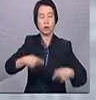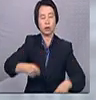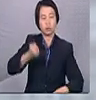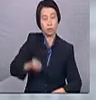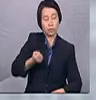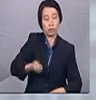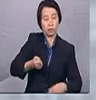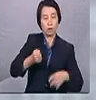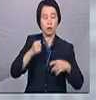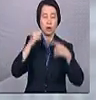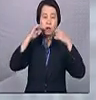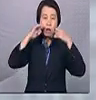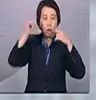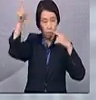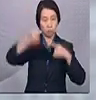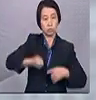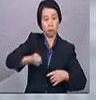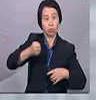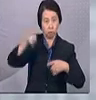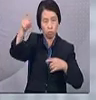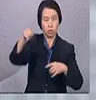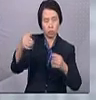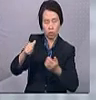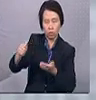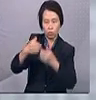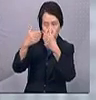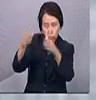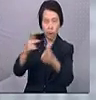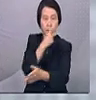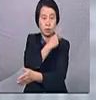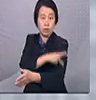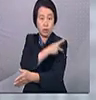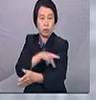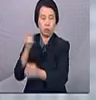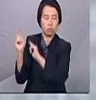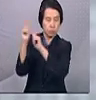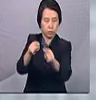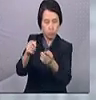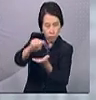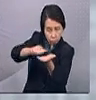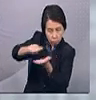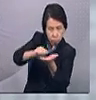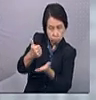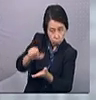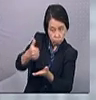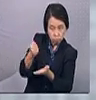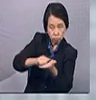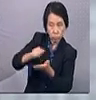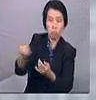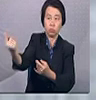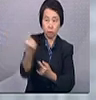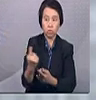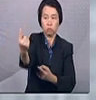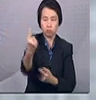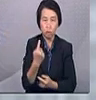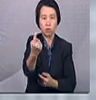klinik dan kita menjalankan saringan kepada mereka, dan mereka yang yang datang tampil ke